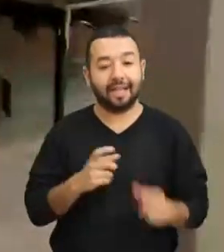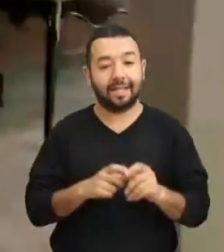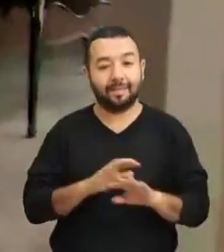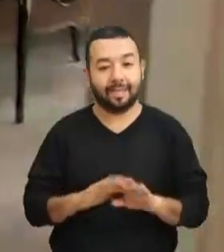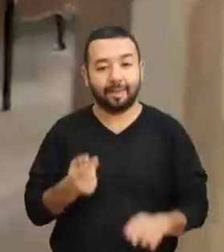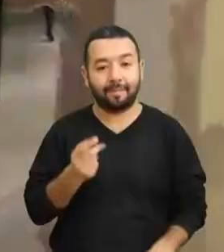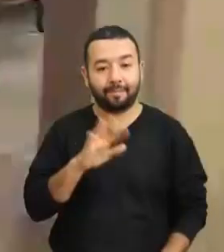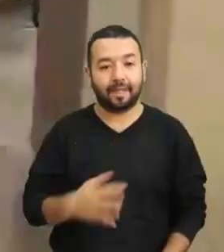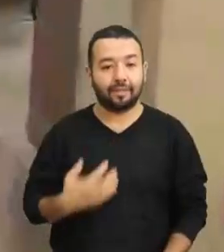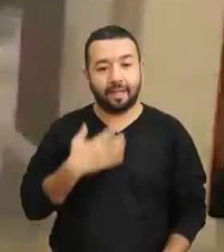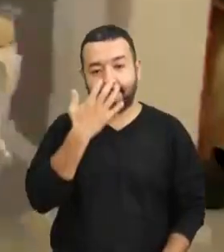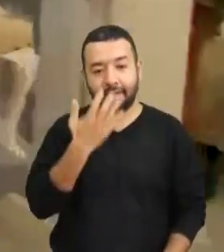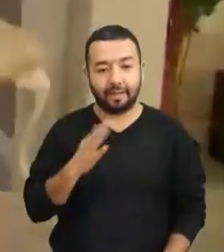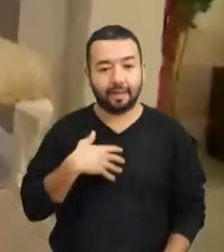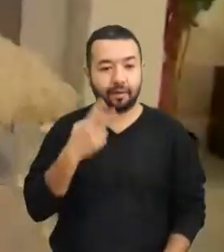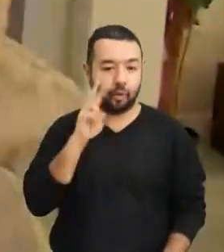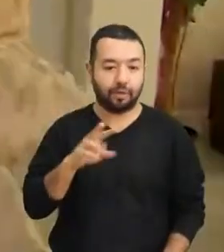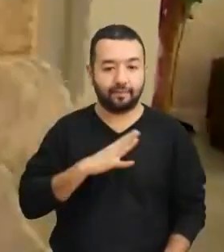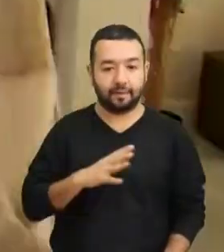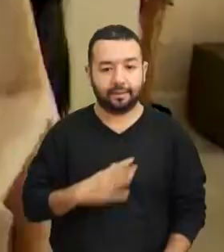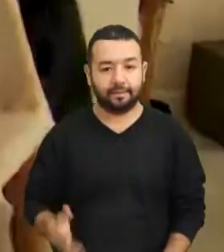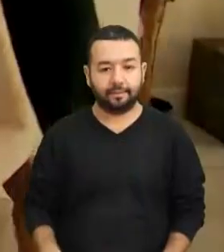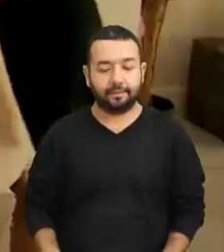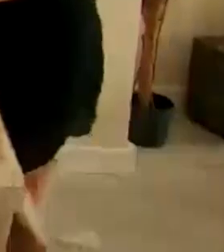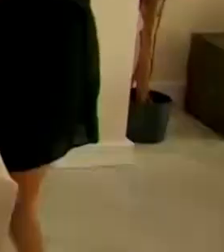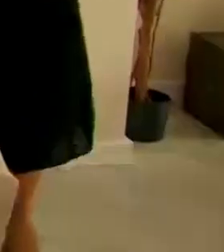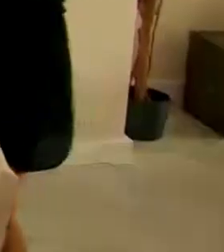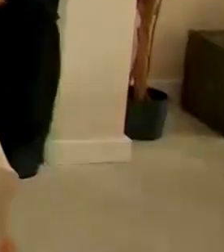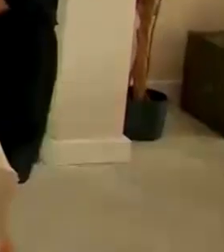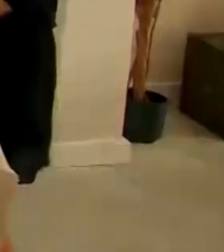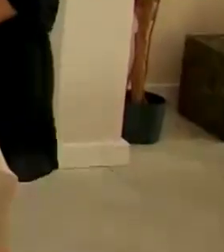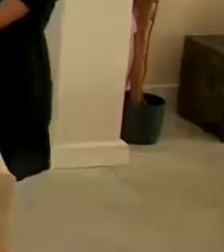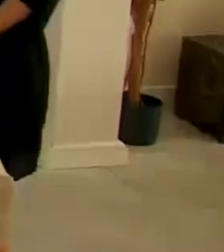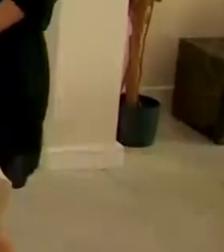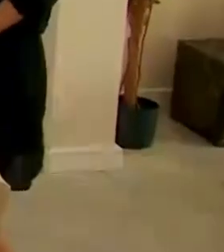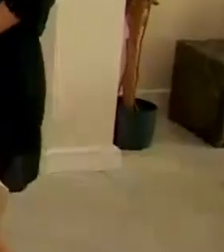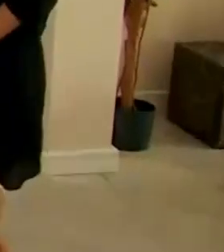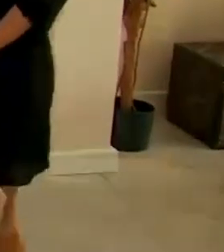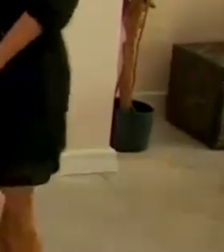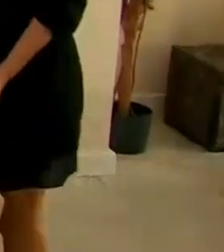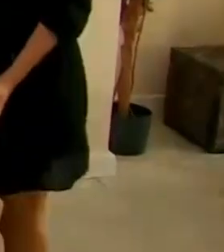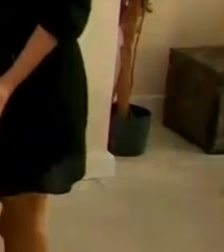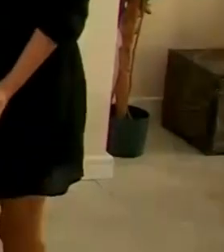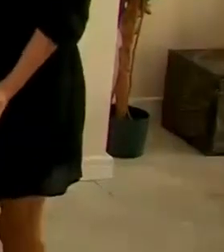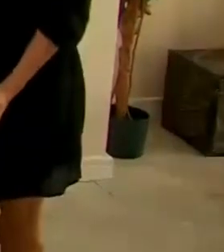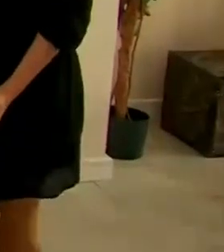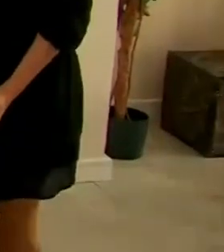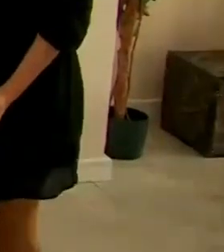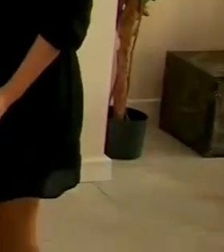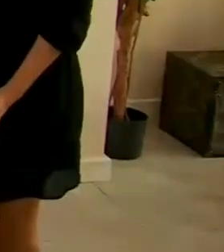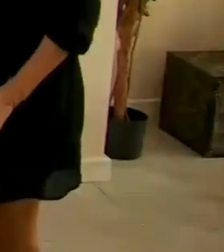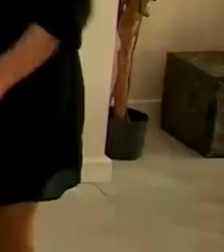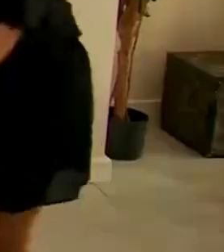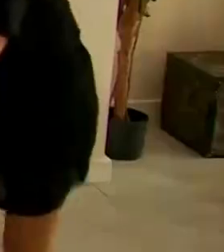işte, birazdan bekleyecek, sonucuk, ölecek yani. Rüyam sandalyeyi getirip masadaki baş köşenin sağına koydu. Hemen yanındaki